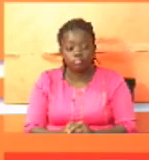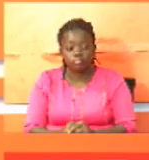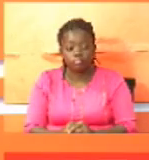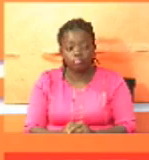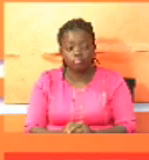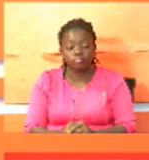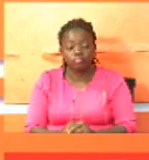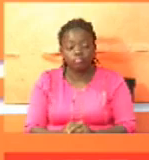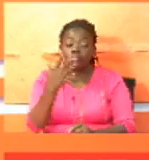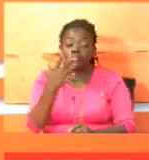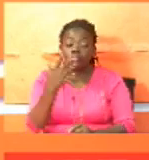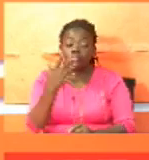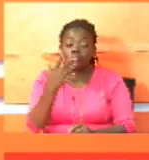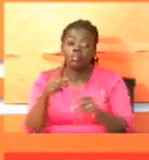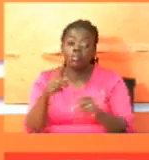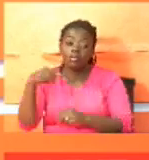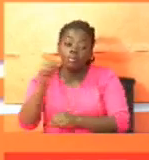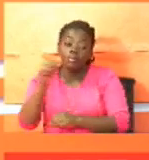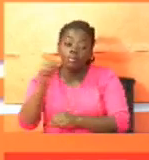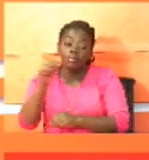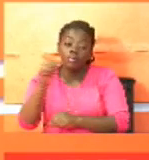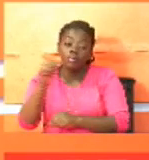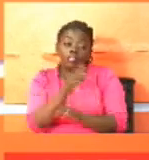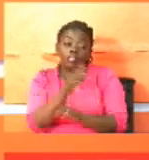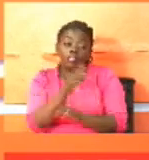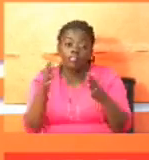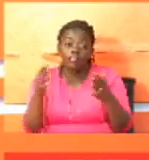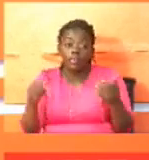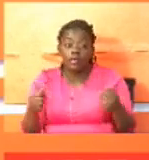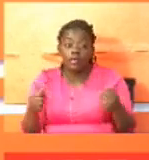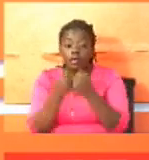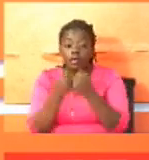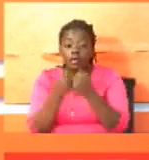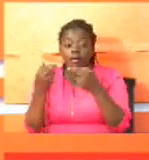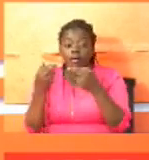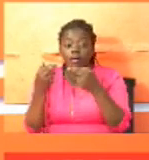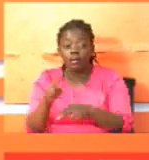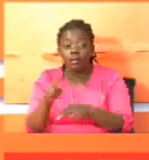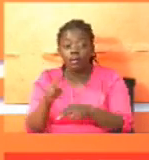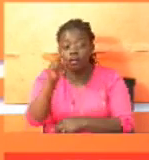Ate abantu batano baddusiddwa mu ddwaliro e Mulago mu kabenje akagudde e